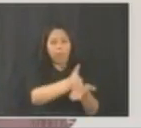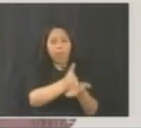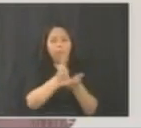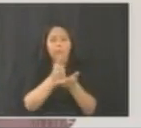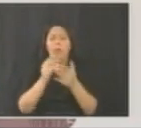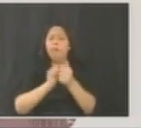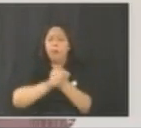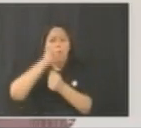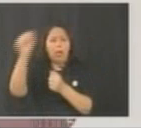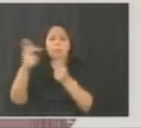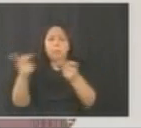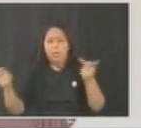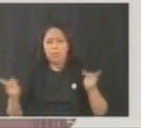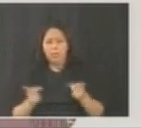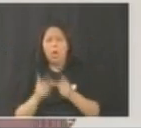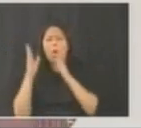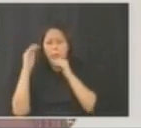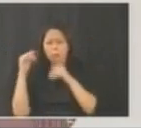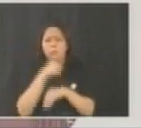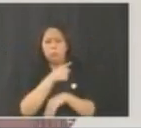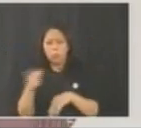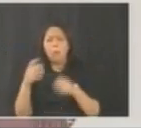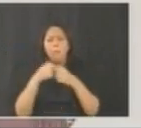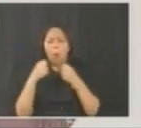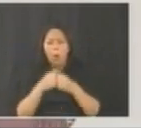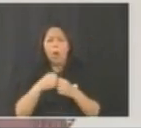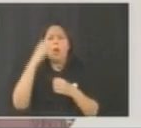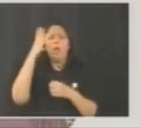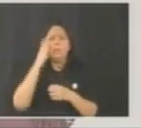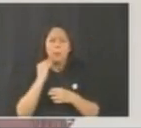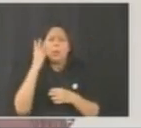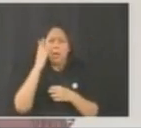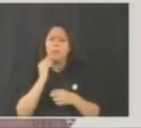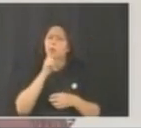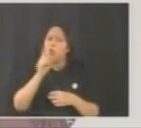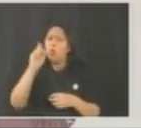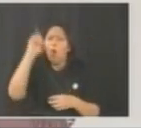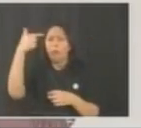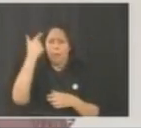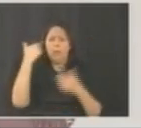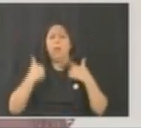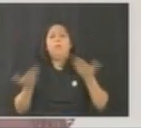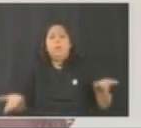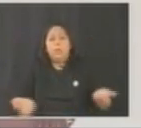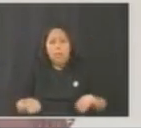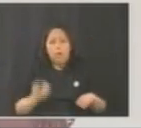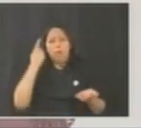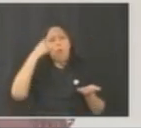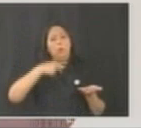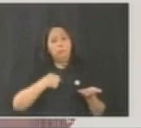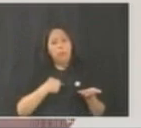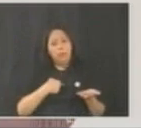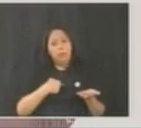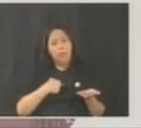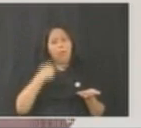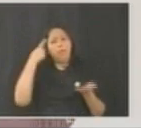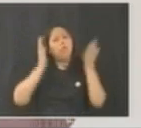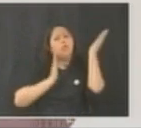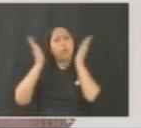totoong pamahalaan para sa inyo. At kapag nadama ninyo